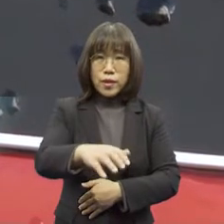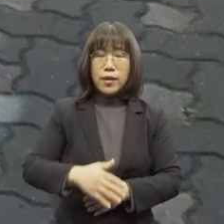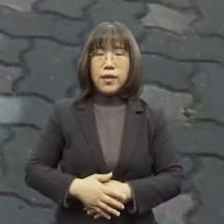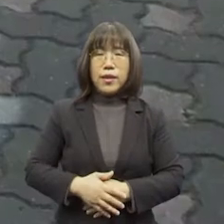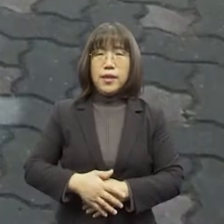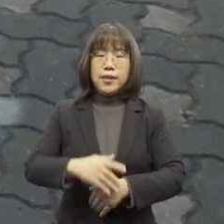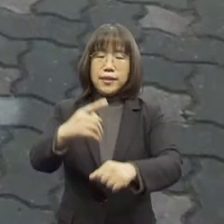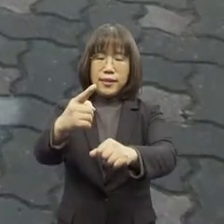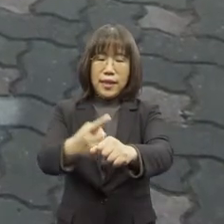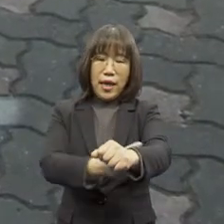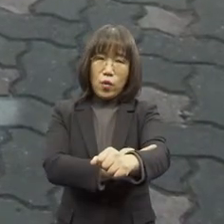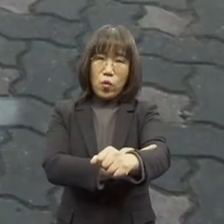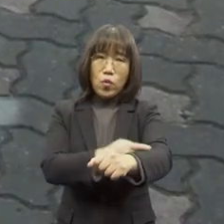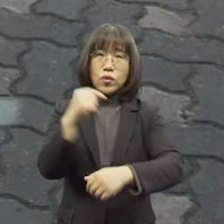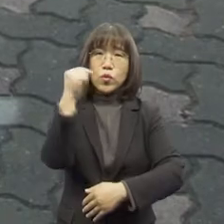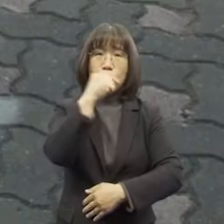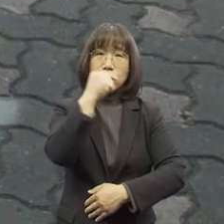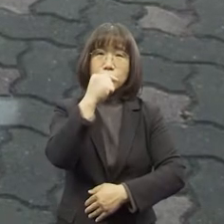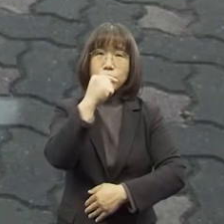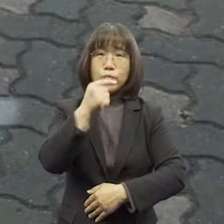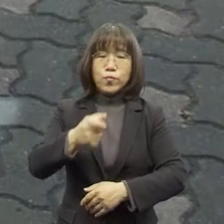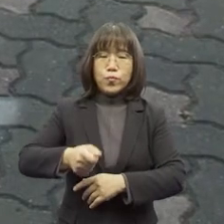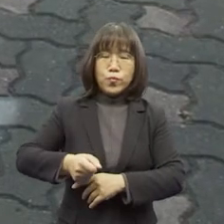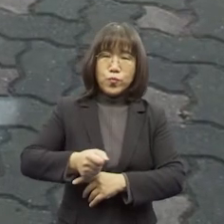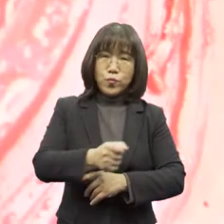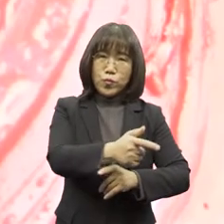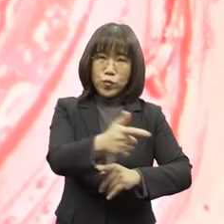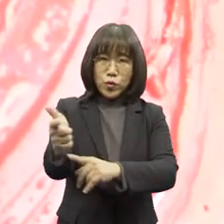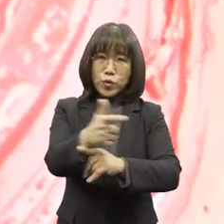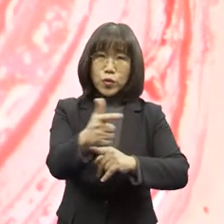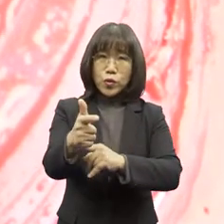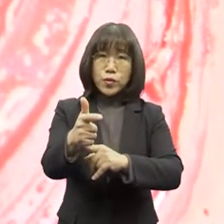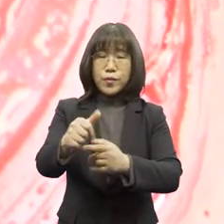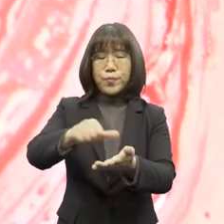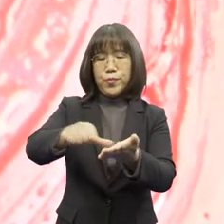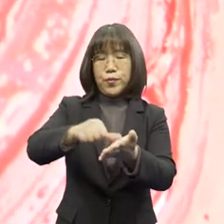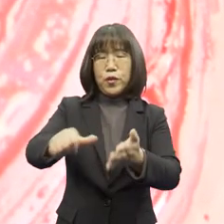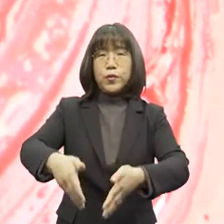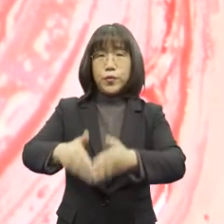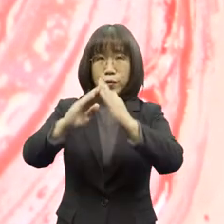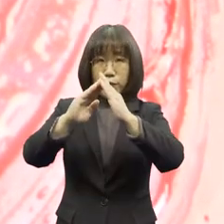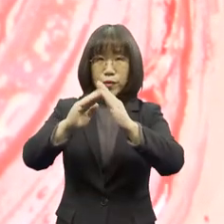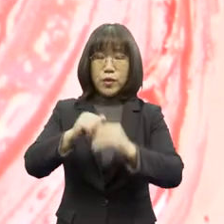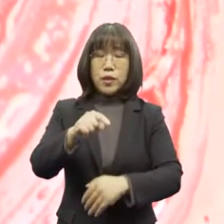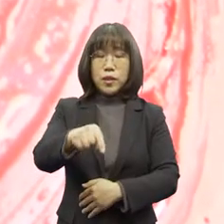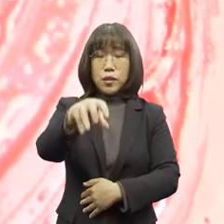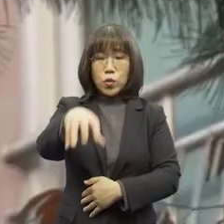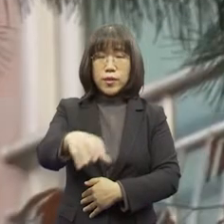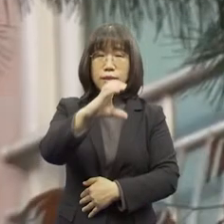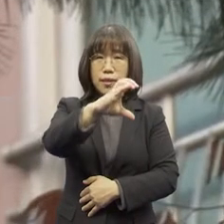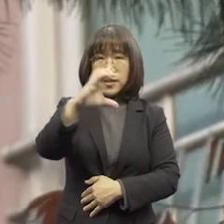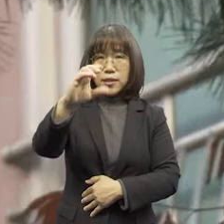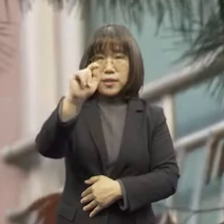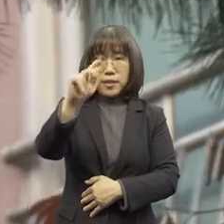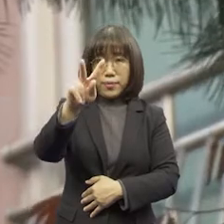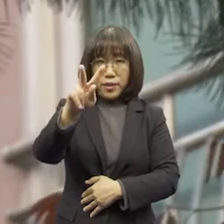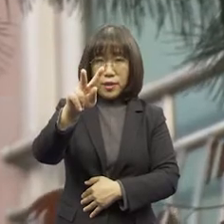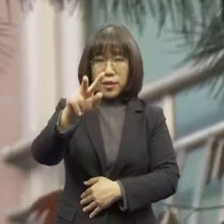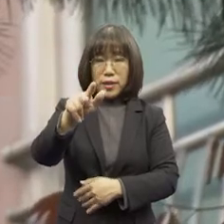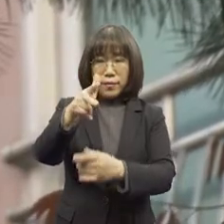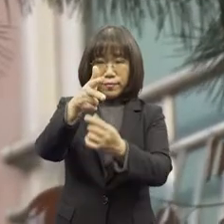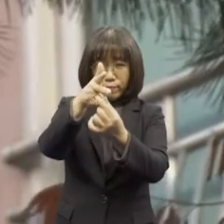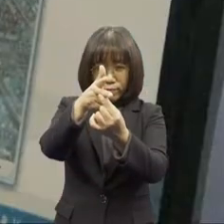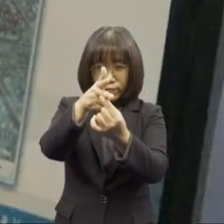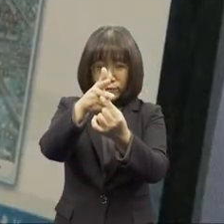원격 자동 염수 살포 장치 29대를 설치해 운영합니다. 해당 구간은 CCTV가 설치돼 제설